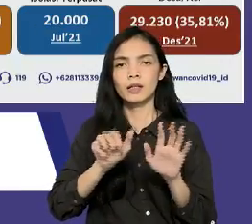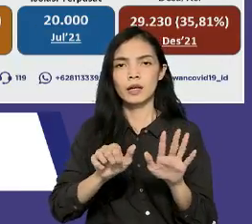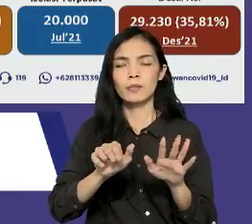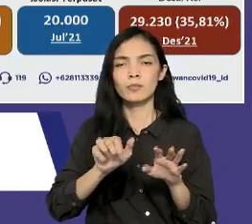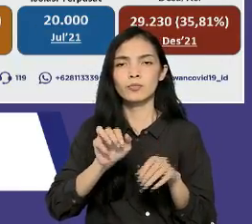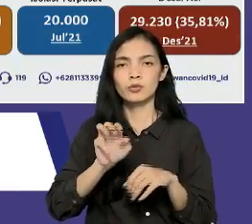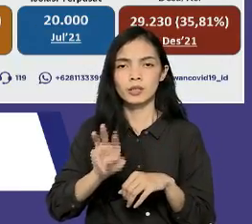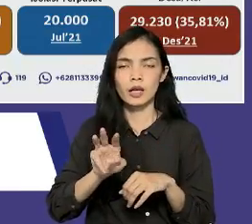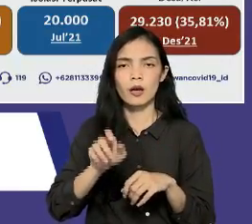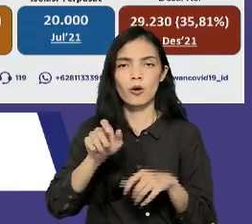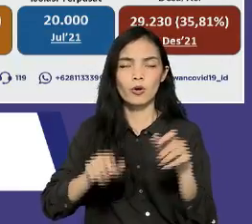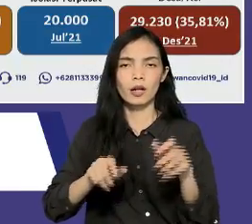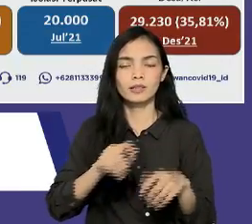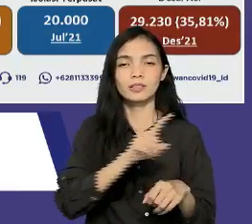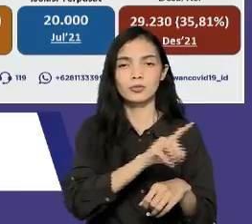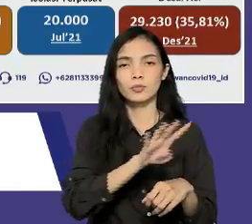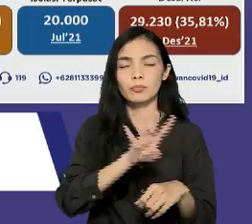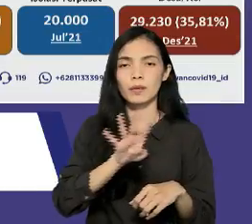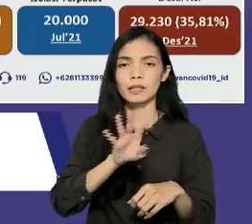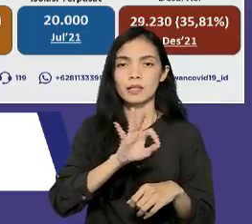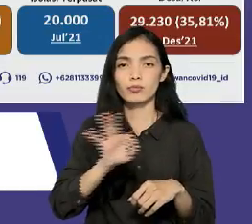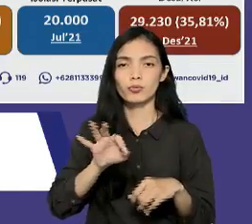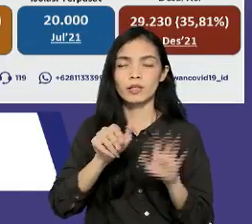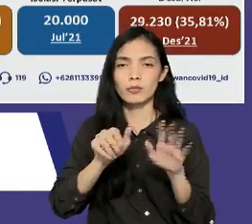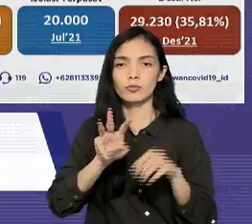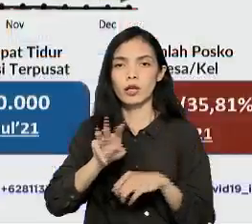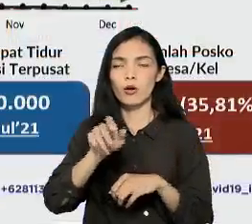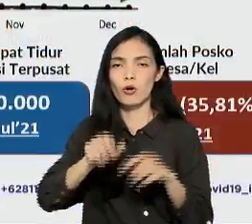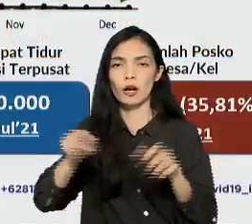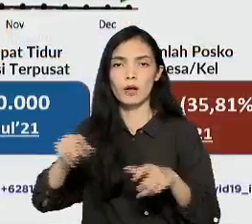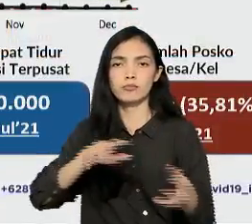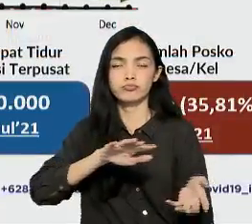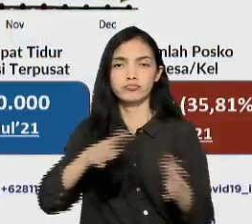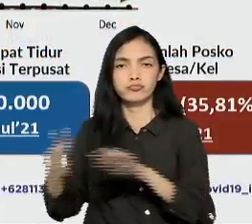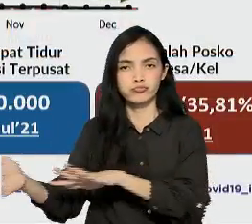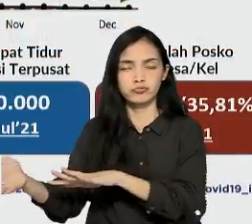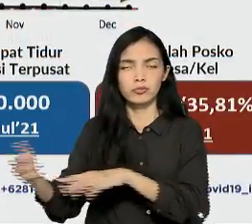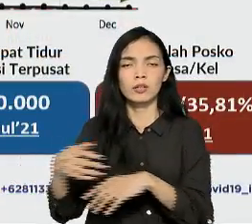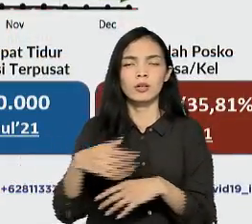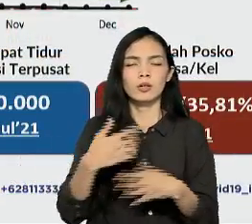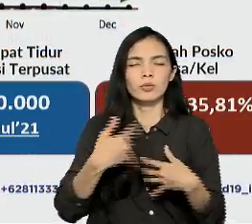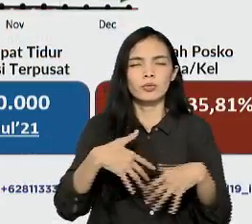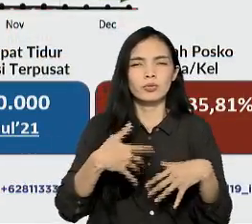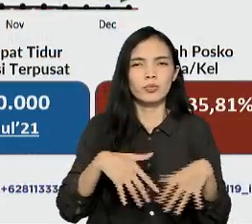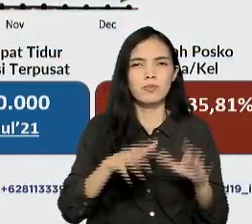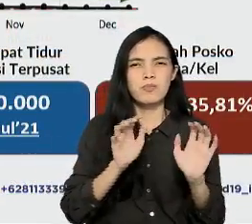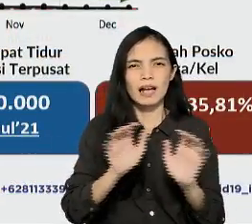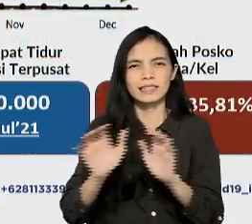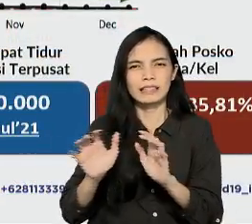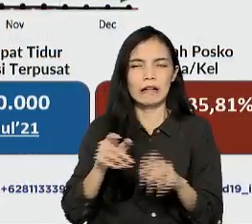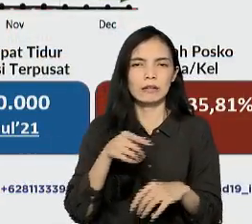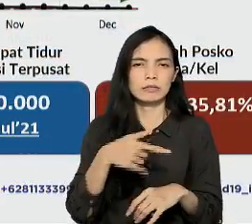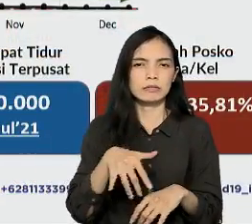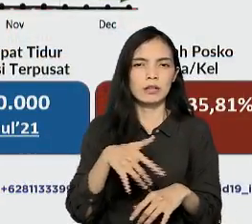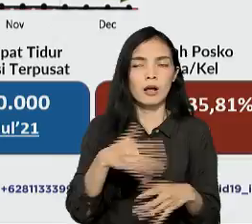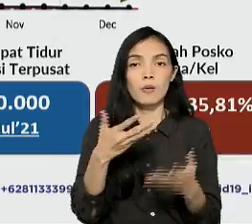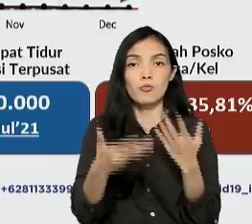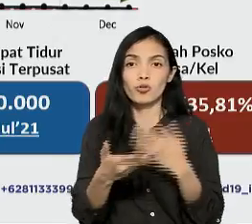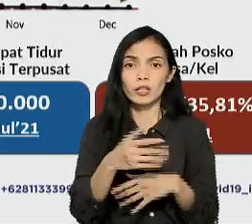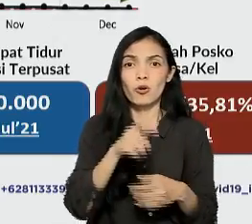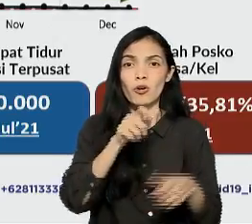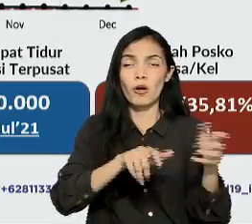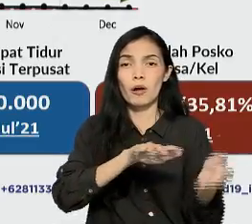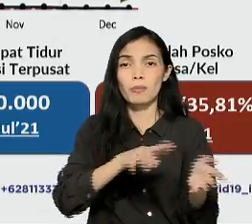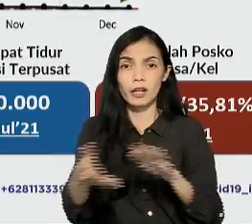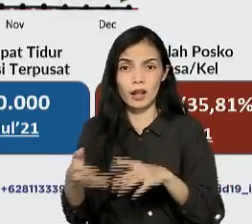144.063 orang yang meninggal akibat COVID. Dan ini adalah angka yang sangat besar. Di dalamnya mungkin saja